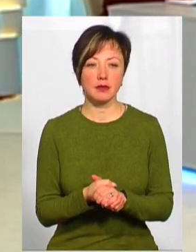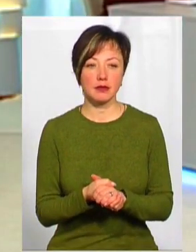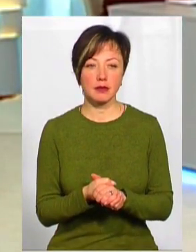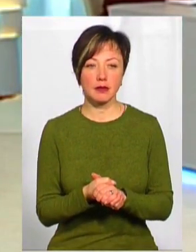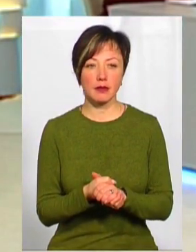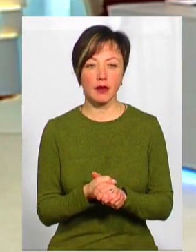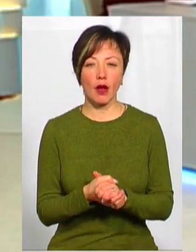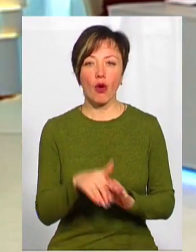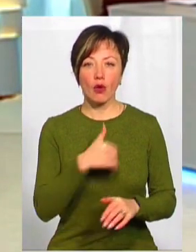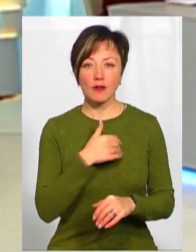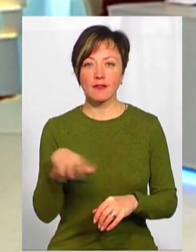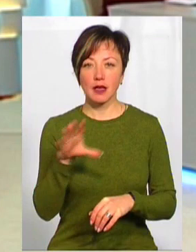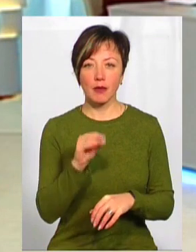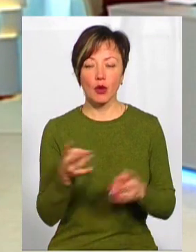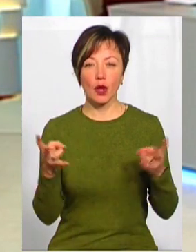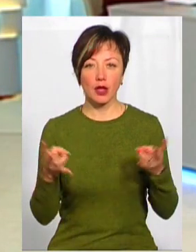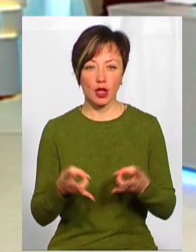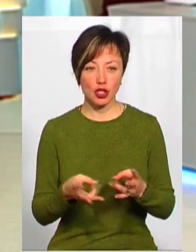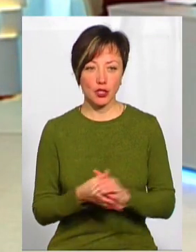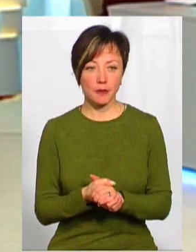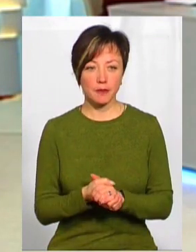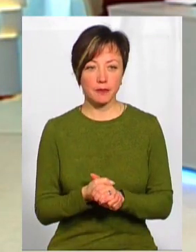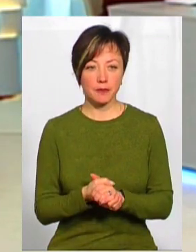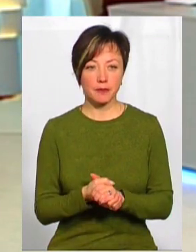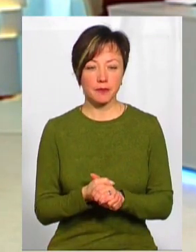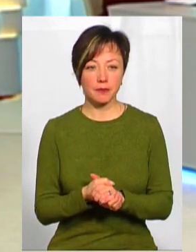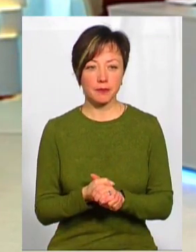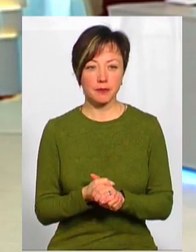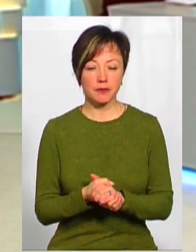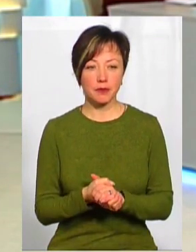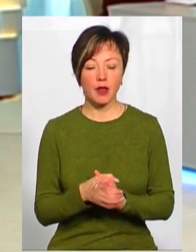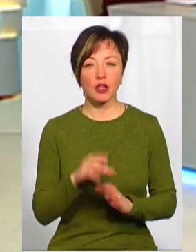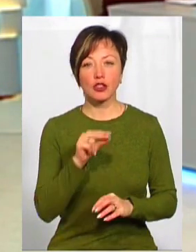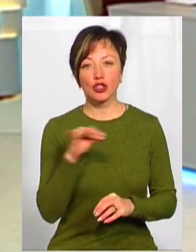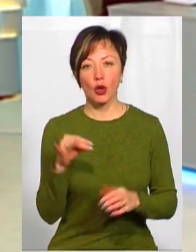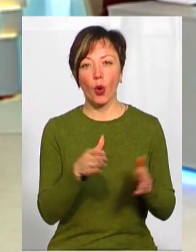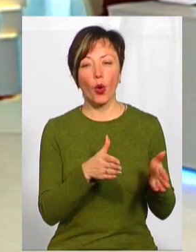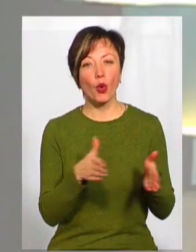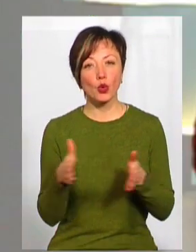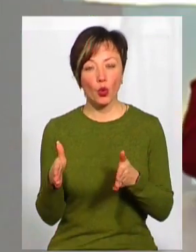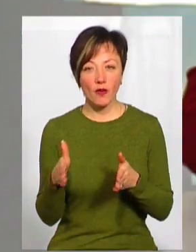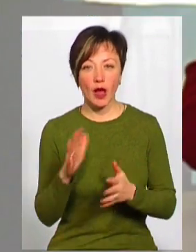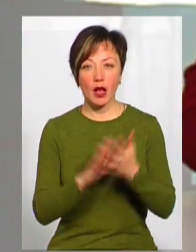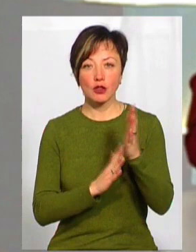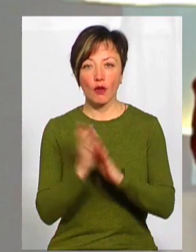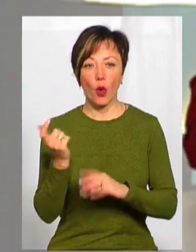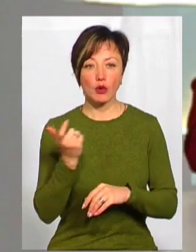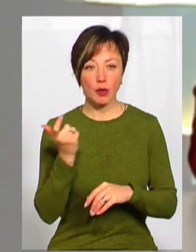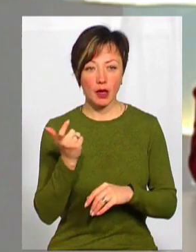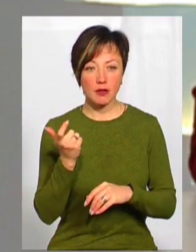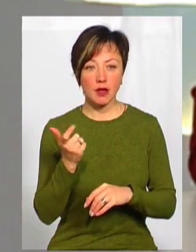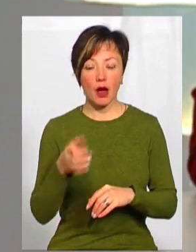хочеться, щоб все було як належить. То чи готові лісові